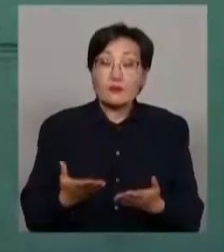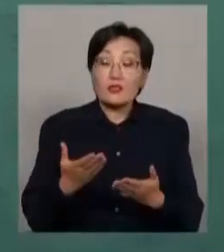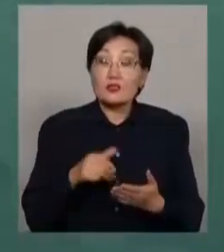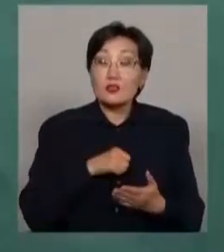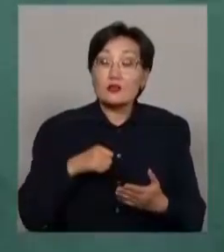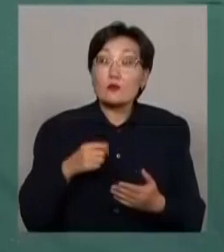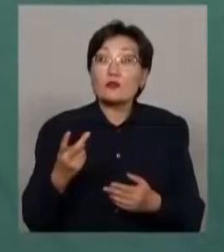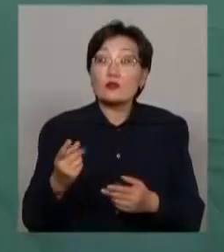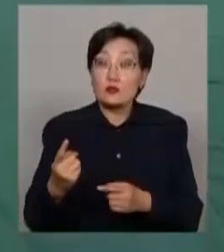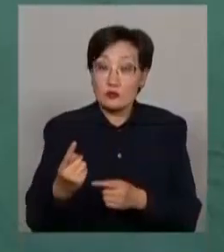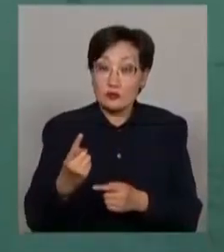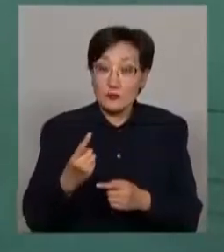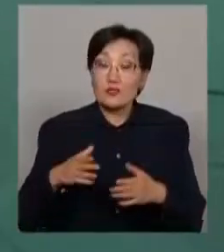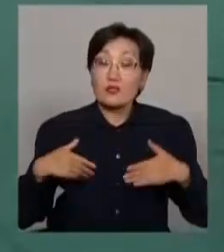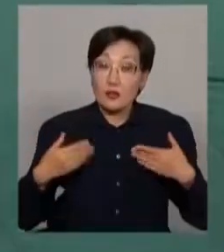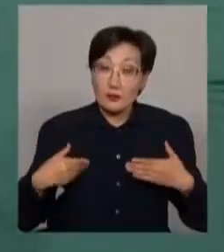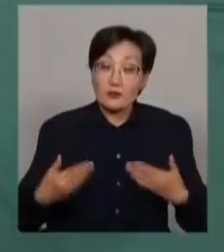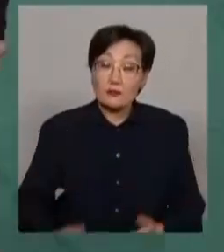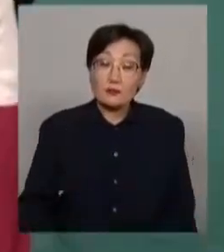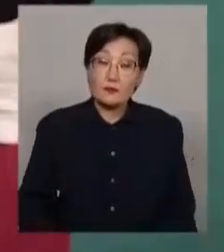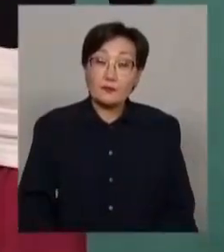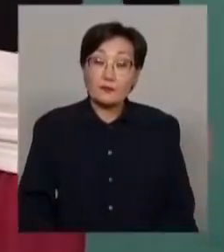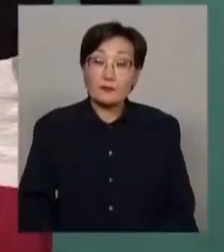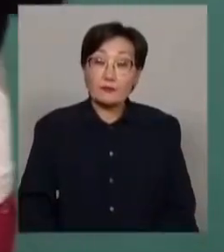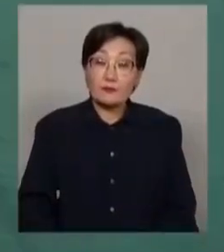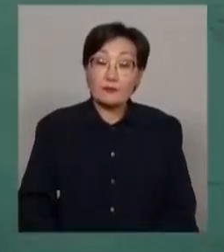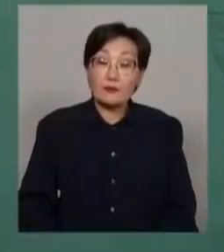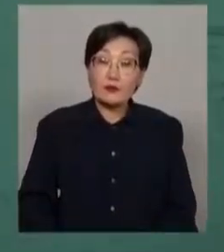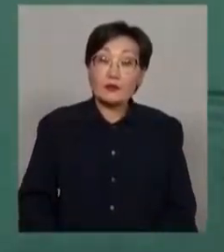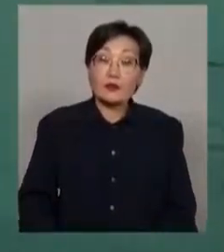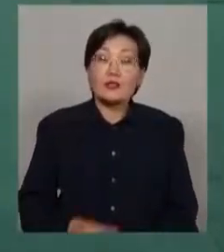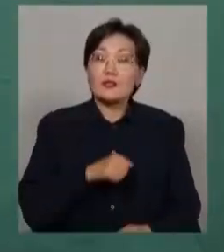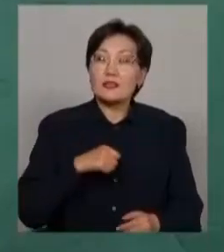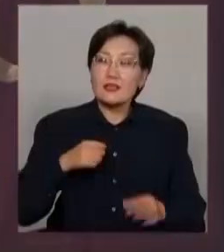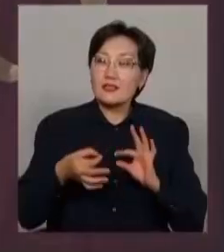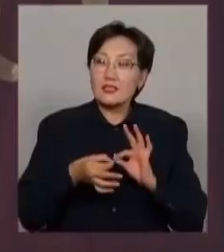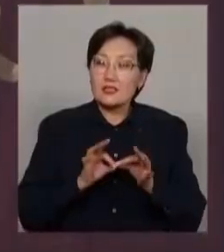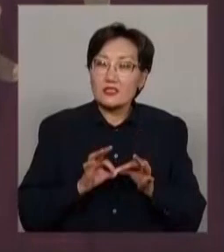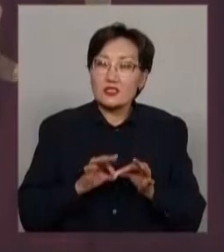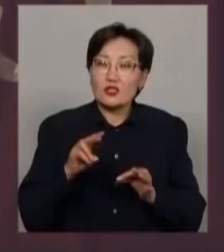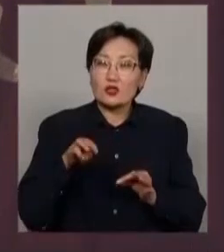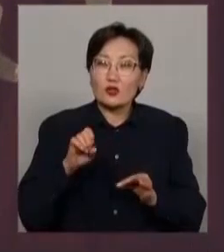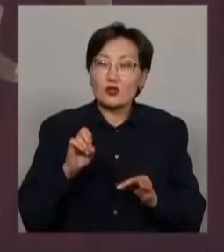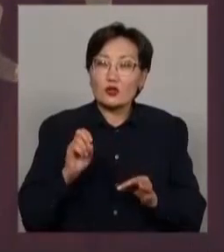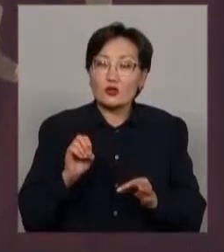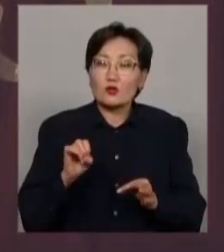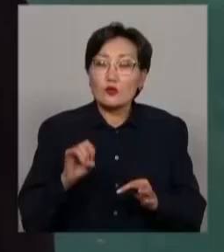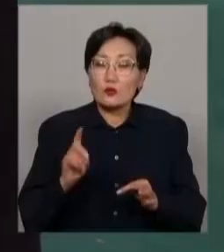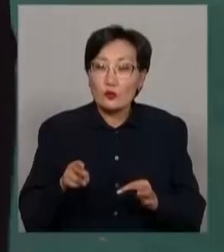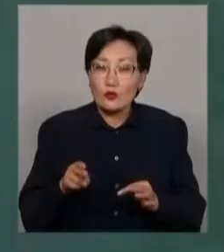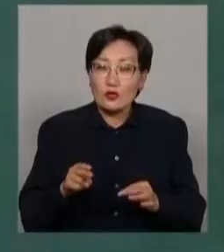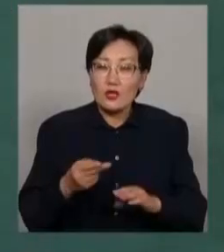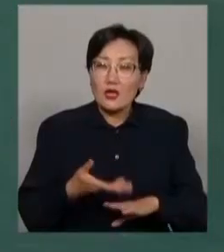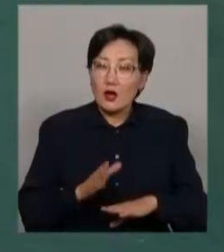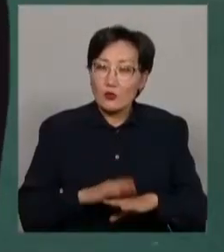өзі де келе жатыр екен. Сәлеметсіз бе? Аха. Ең қиын деген трюкіңіз қайсы? Осы трюк ең